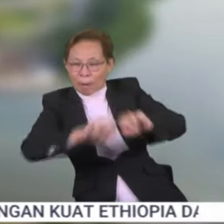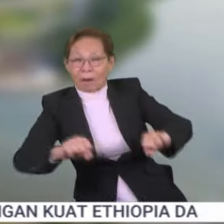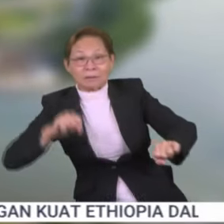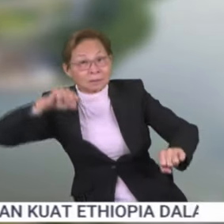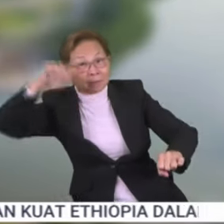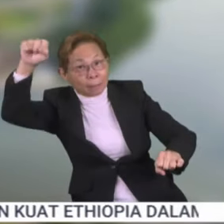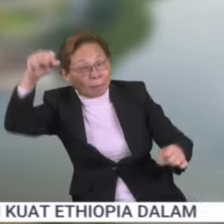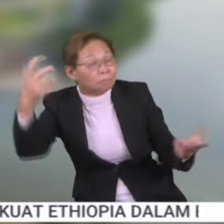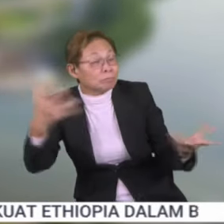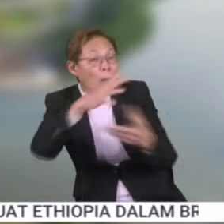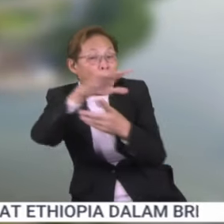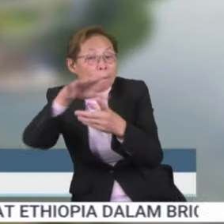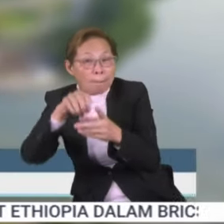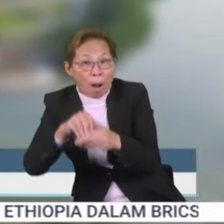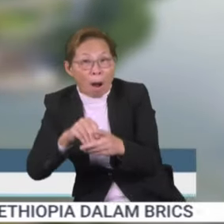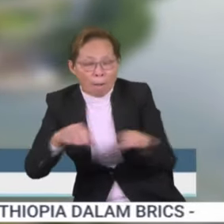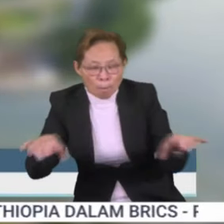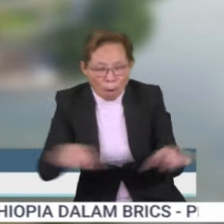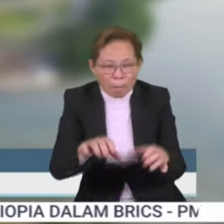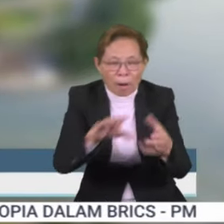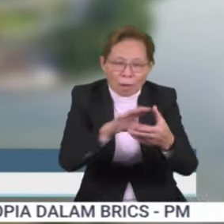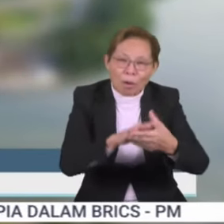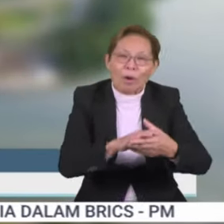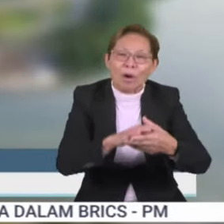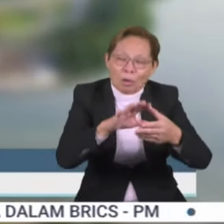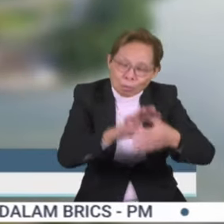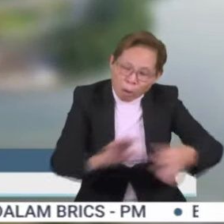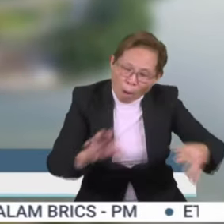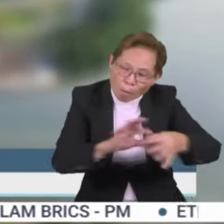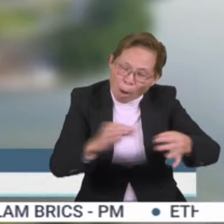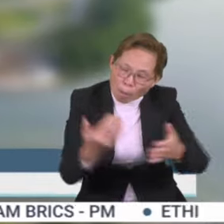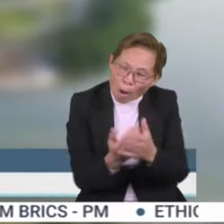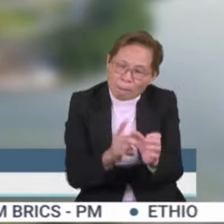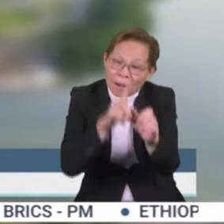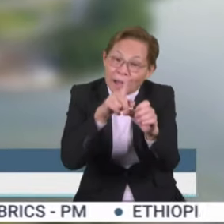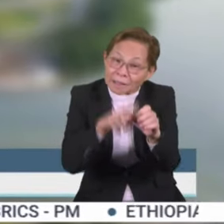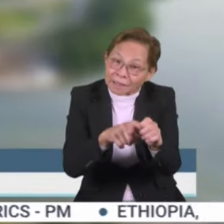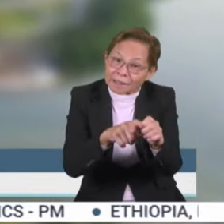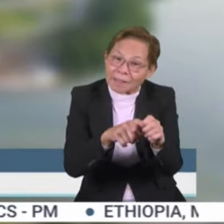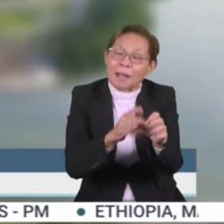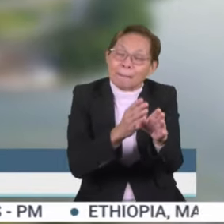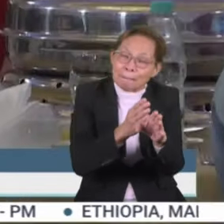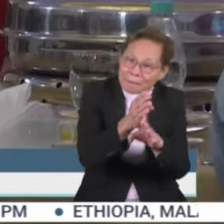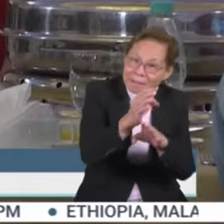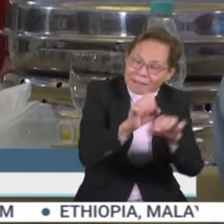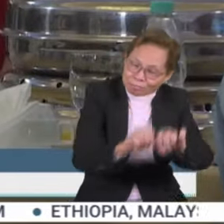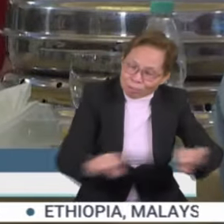ini ia termasuklah menerbitkan karya-karya baharu berkaitan bidang tersebut